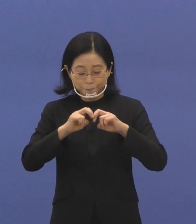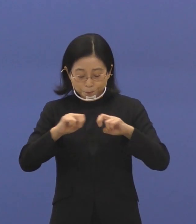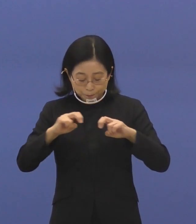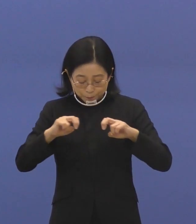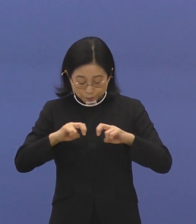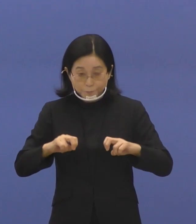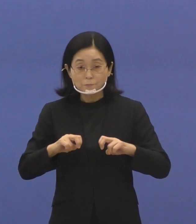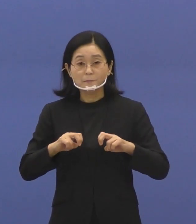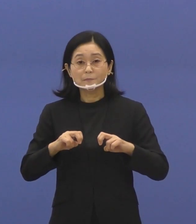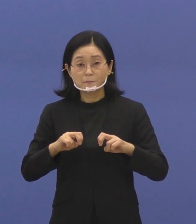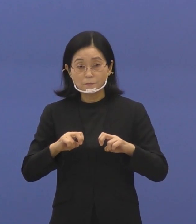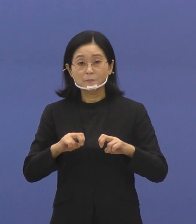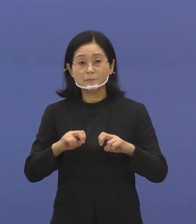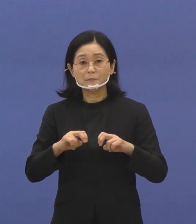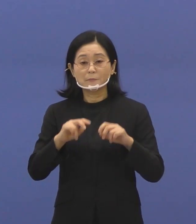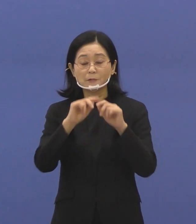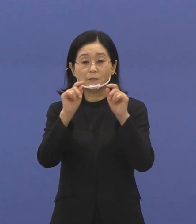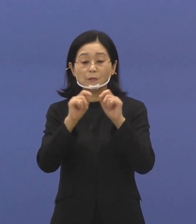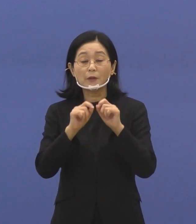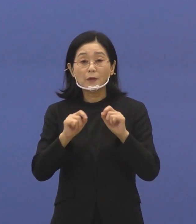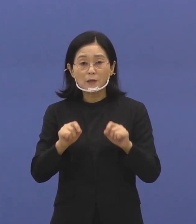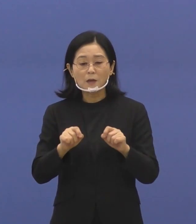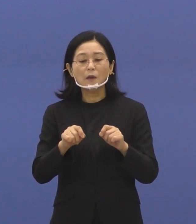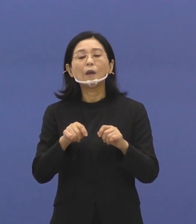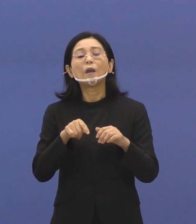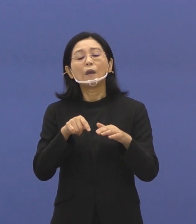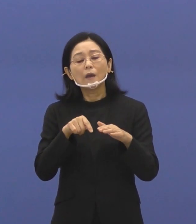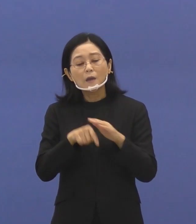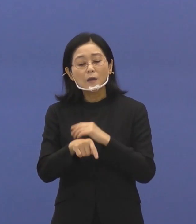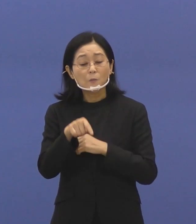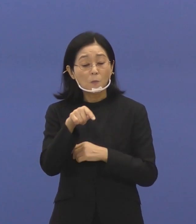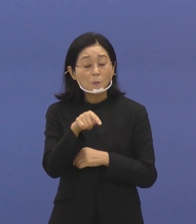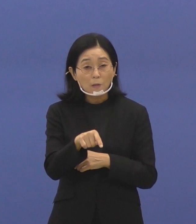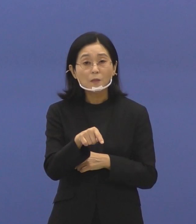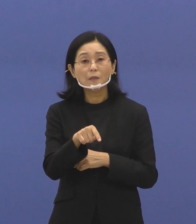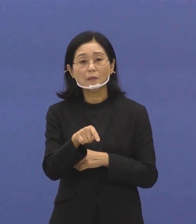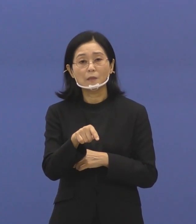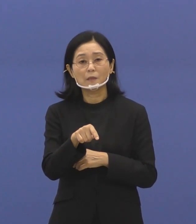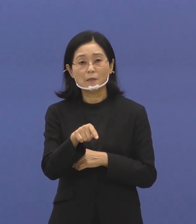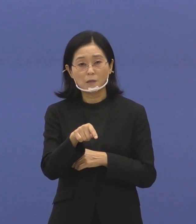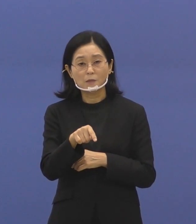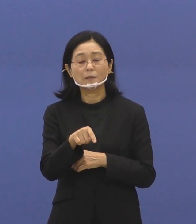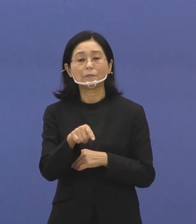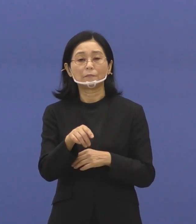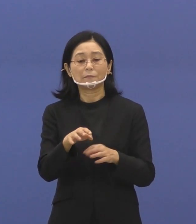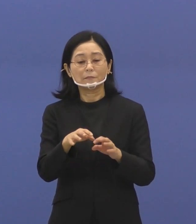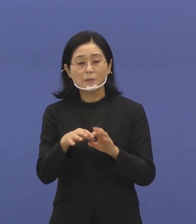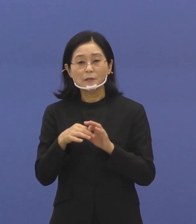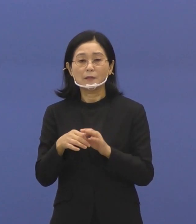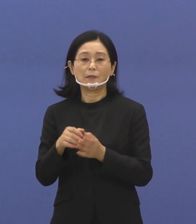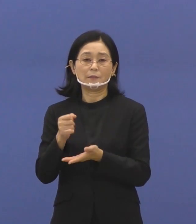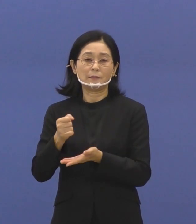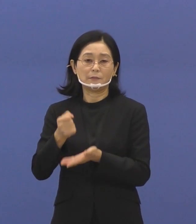て、どういう要因がこの財政上この